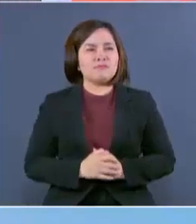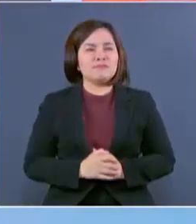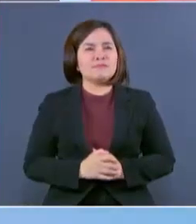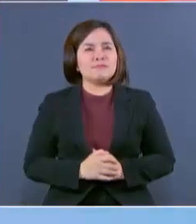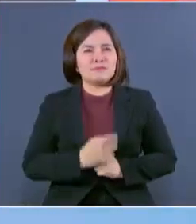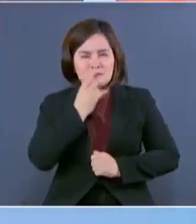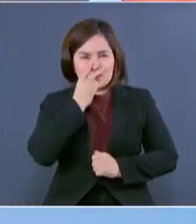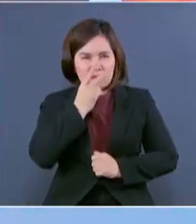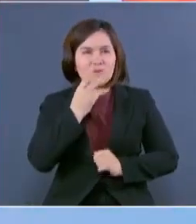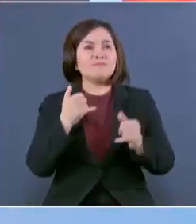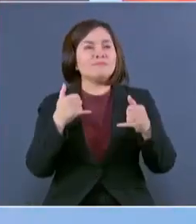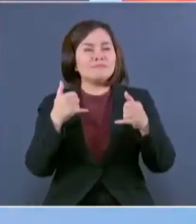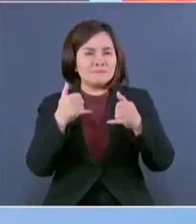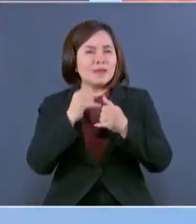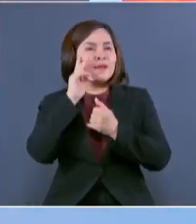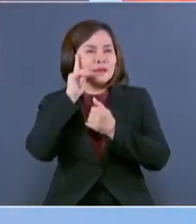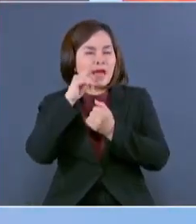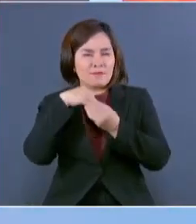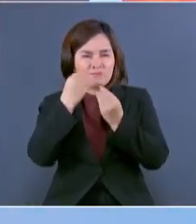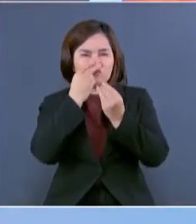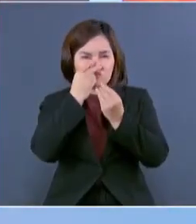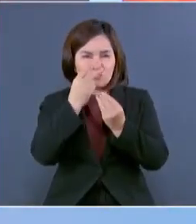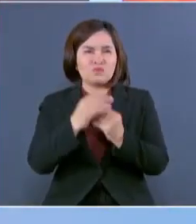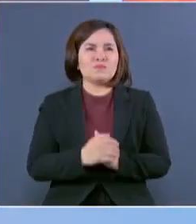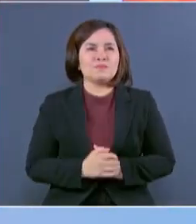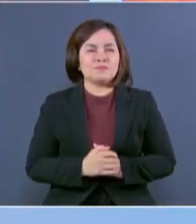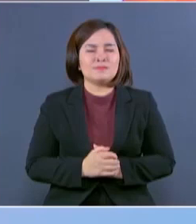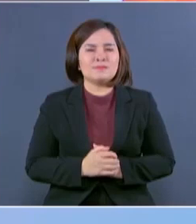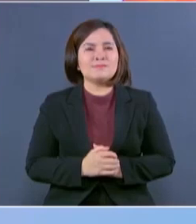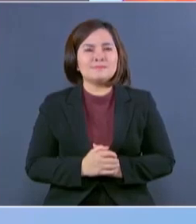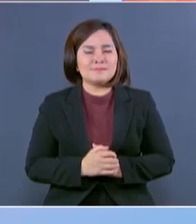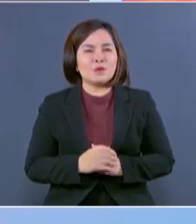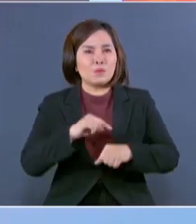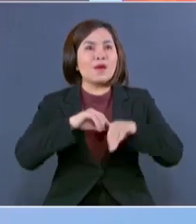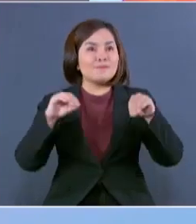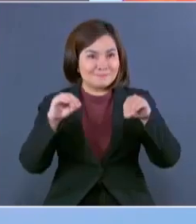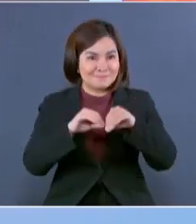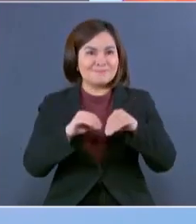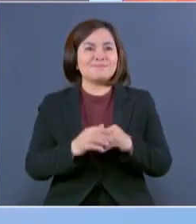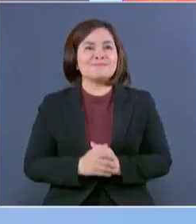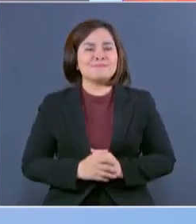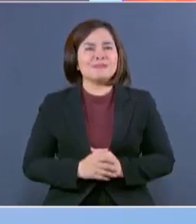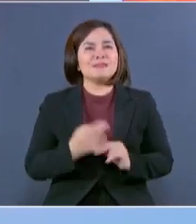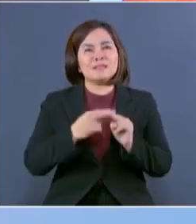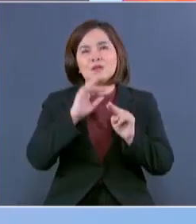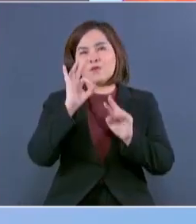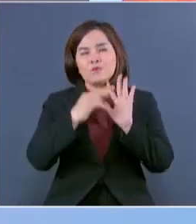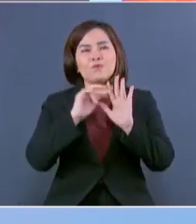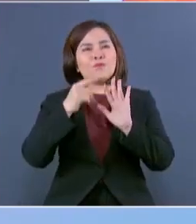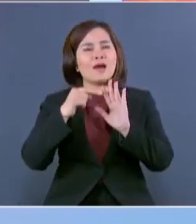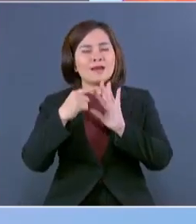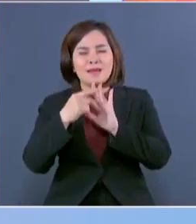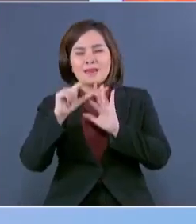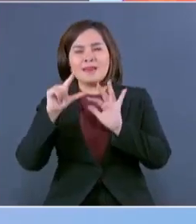ขยับมาดูความแซ่บคู่กับดราม่านะคะคุณผู้ชมที่ก็จะเตรียมให้ได้รับชมกันแล้วเร็วๆนี้กับซีรีส์ฟางเล่นไฟนะคะเพราะว่าทาง Monomax